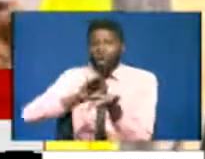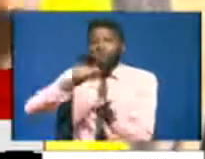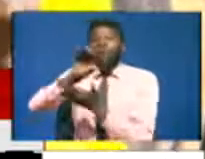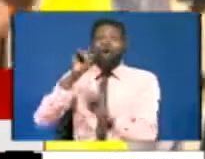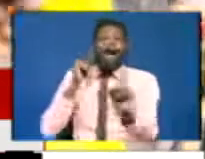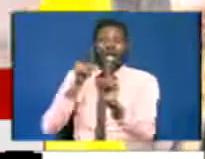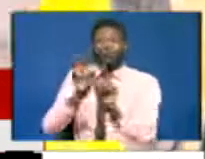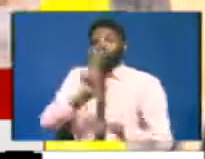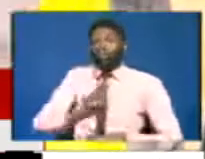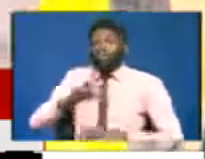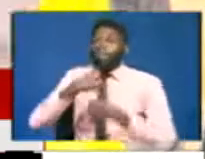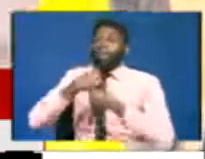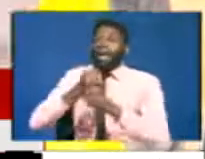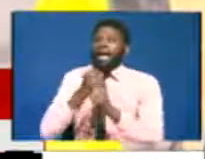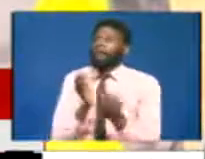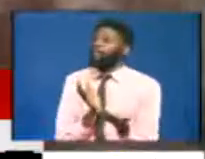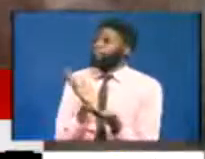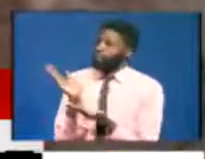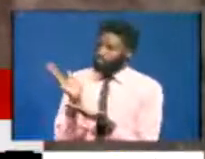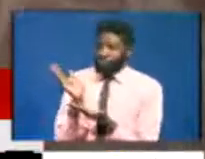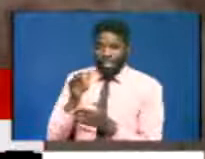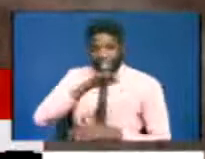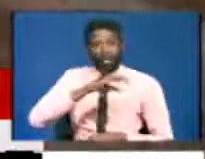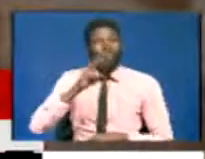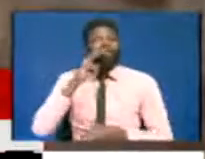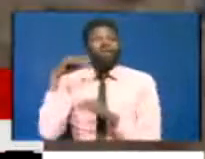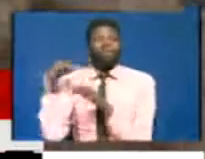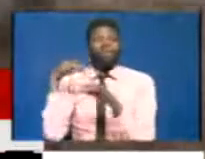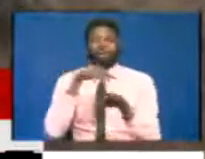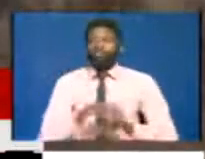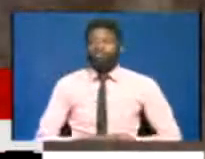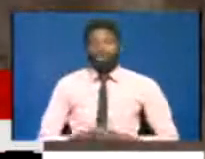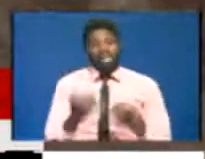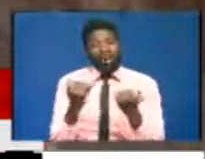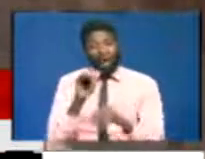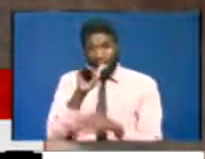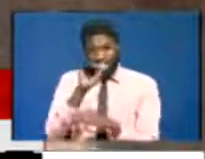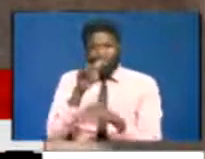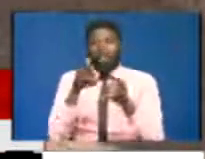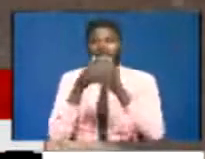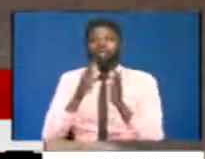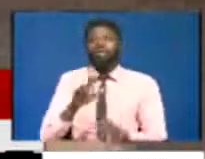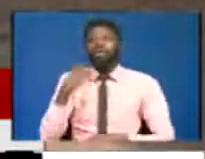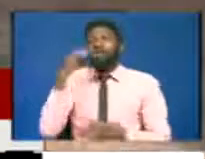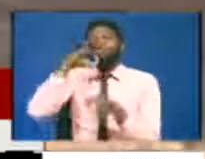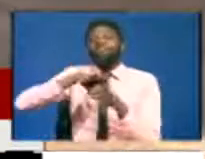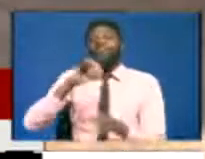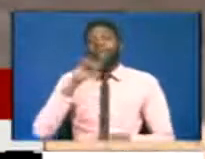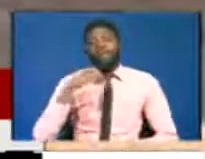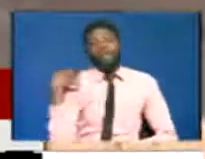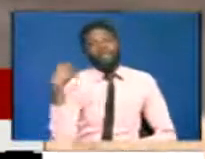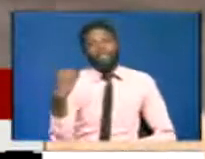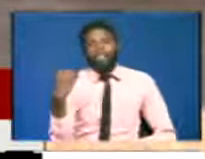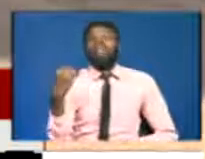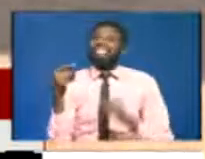hii karabat na kuteremsha maji mpaka huko chini. Sasa wanatoa wito kwa viongozi waliowachagua kushughulikia swala hilo kabla